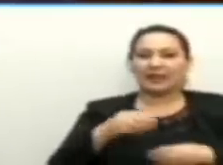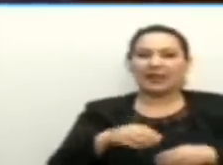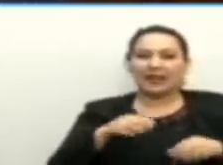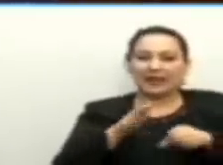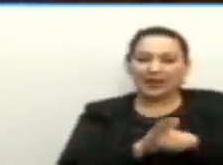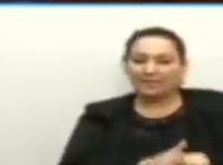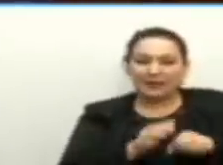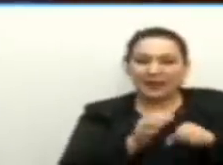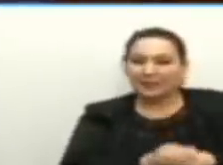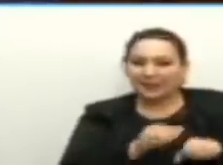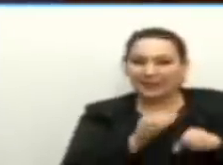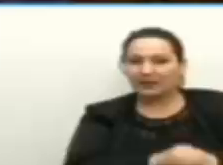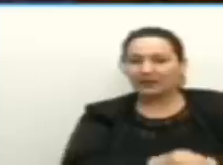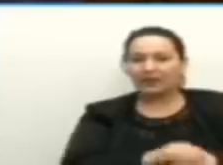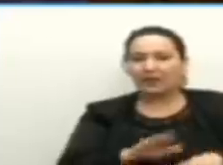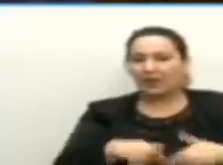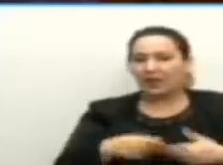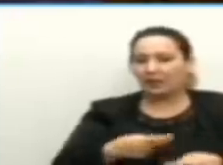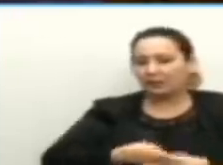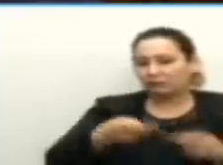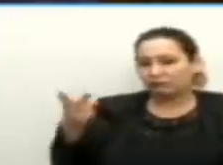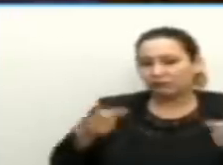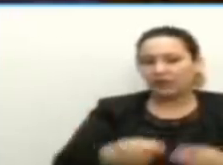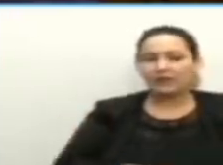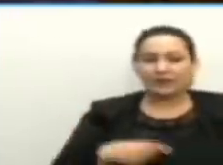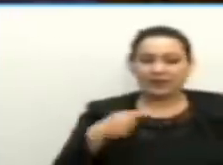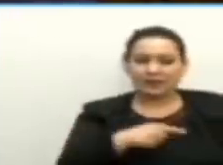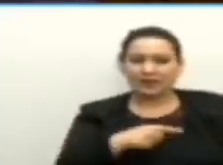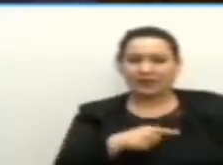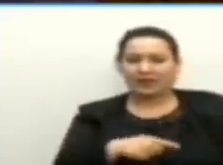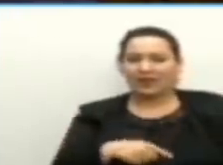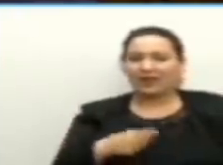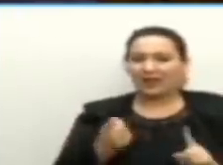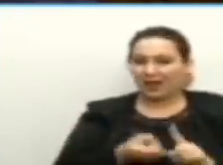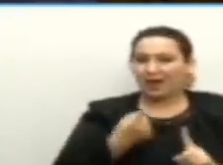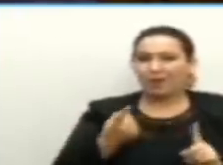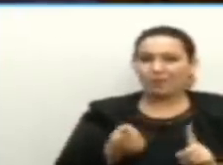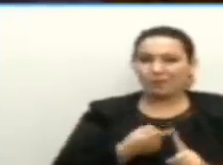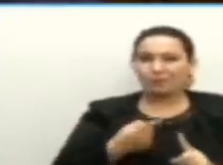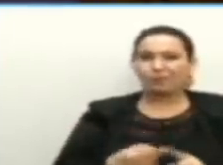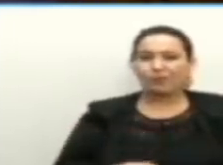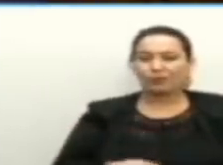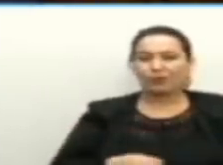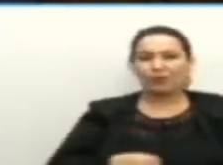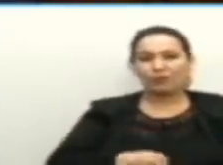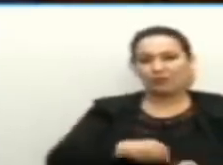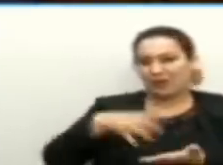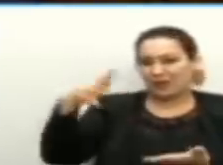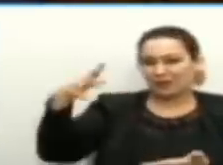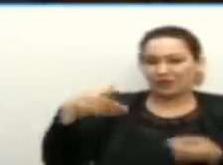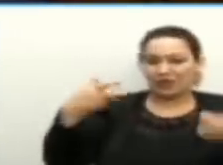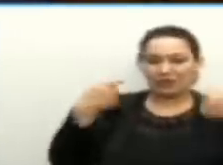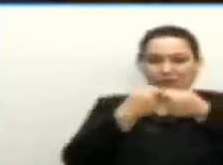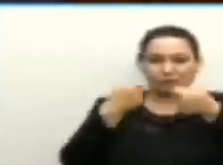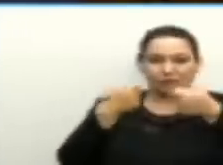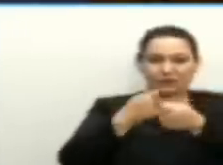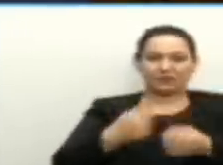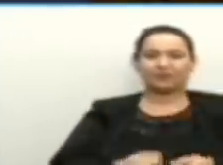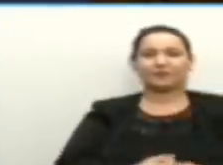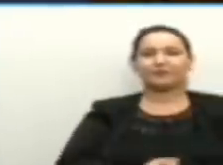والمضاربة التي تعتبر من العوامل الرئيسية في ارتفاع الأسعار.